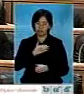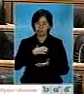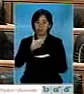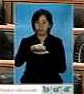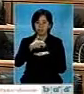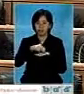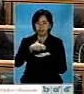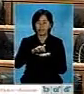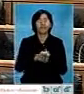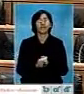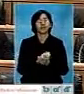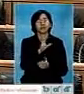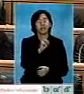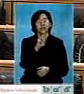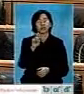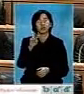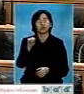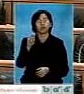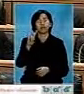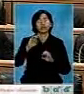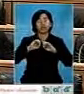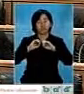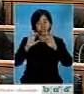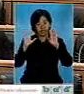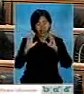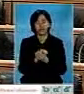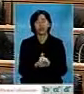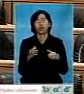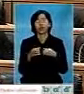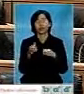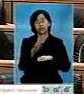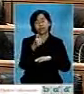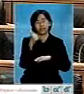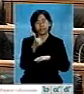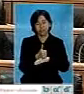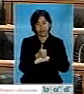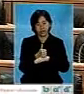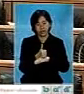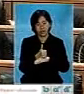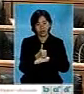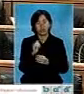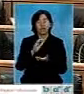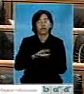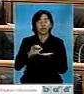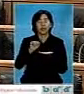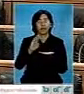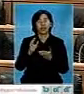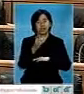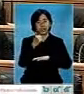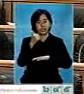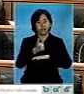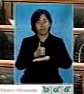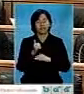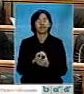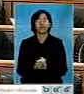า237เป็นที่ชัดเจนครับว่าพรรคการเมืองถือว่าเป็นสถาบันทางการเมือง